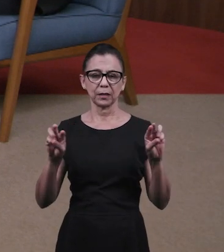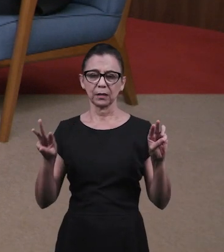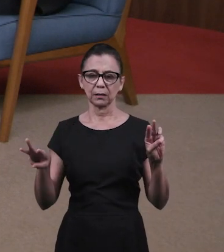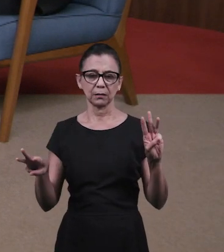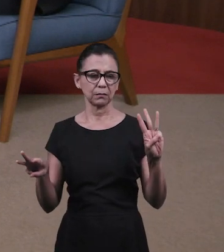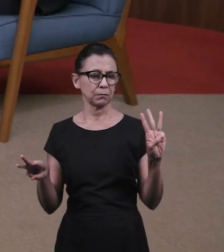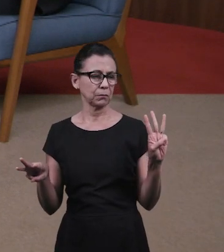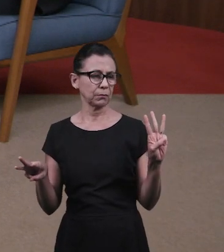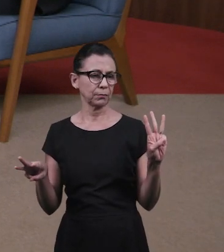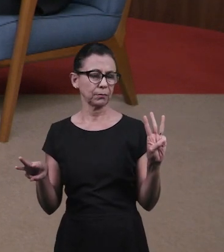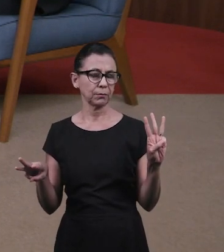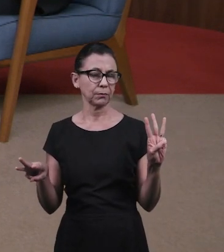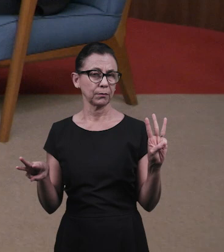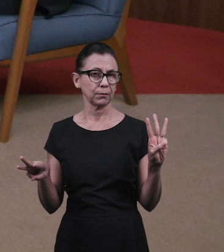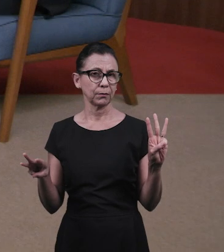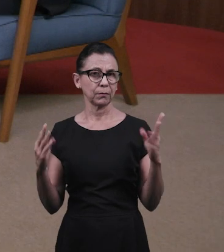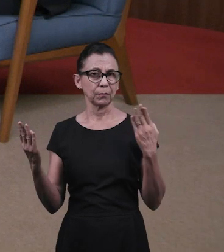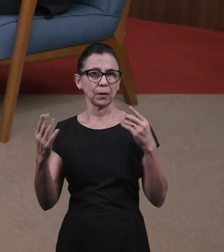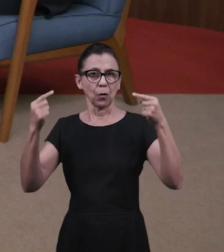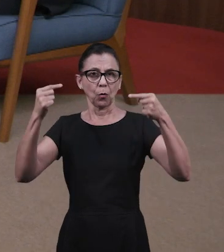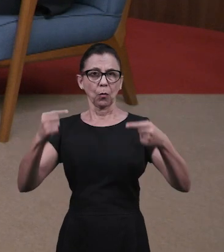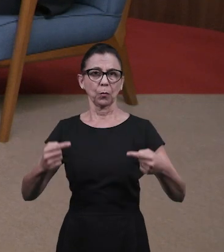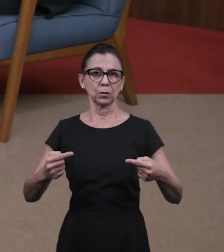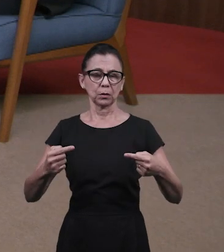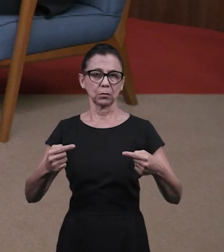les oppositions de projet dans cette parabole.